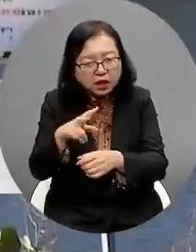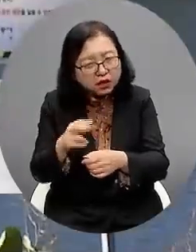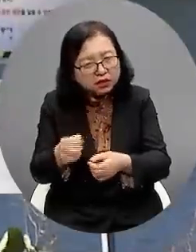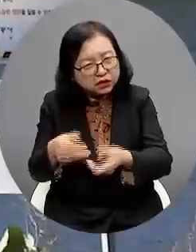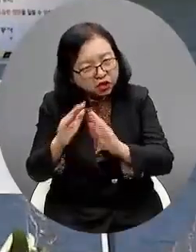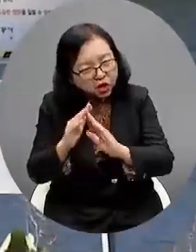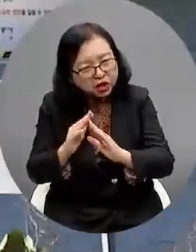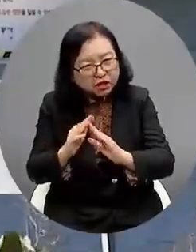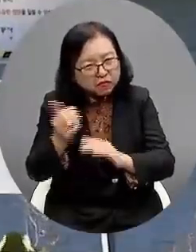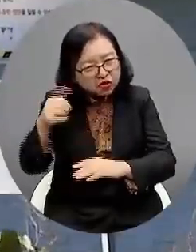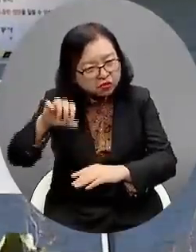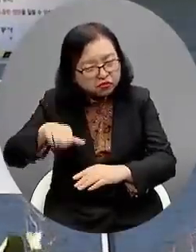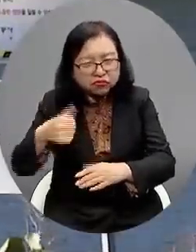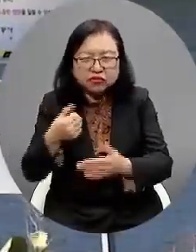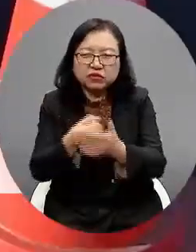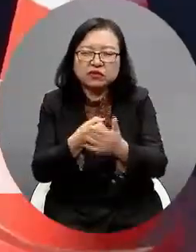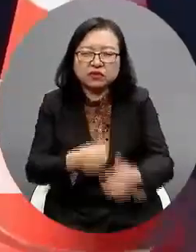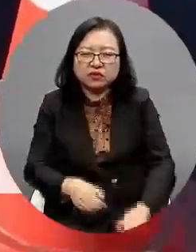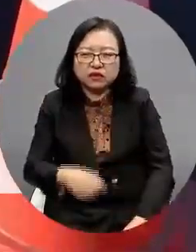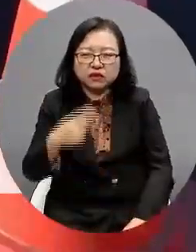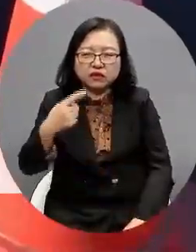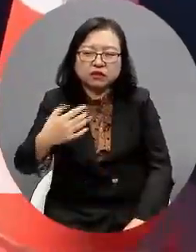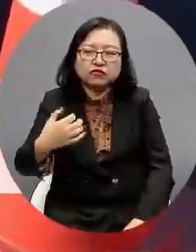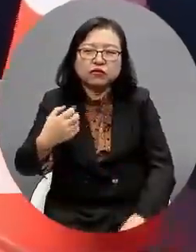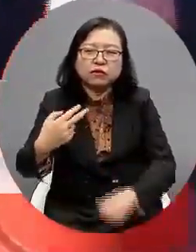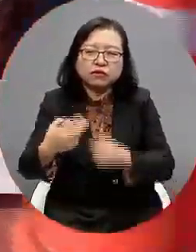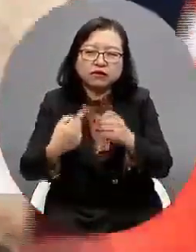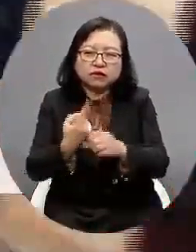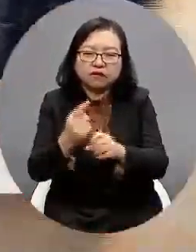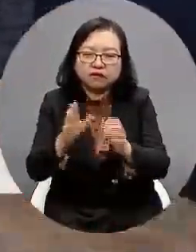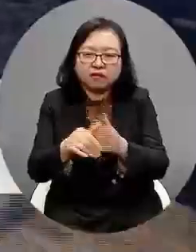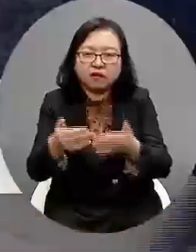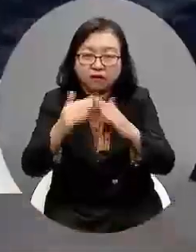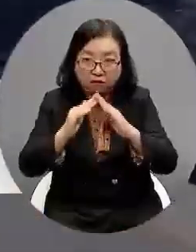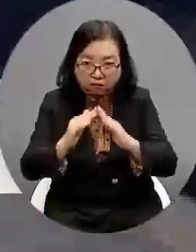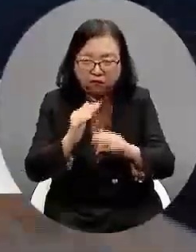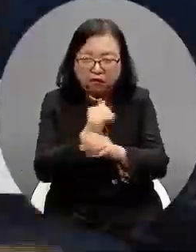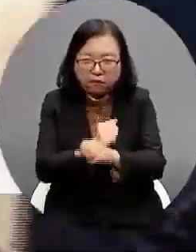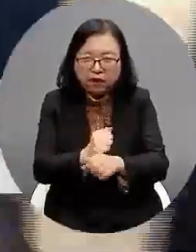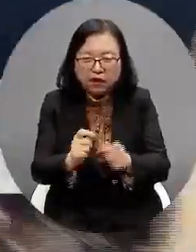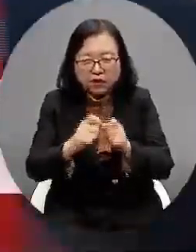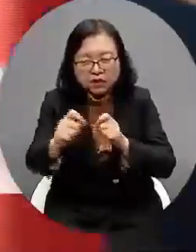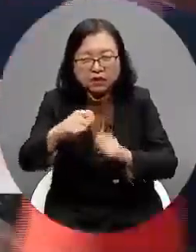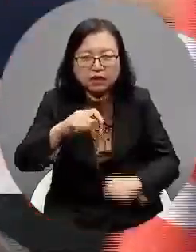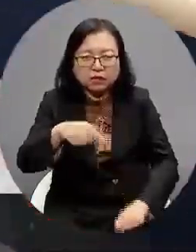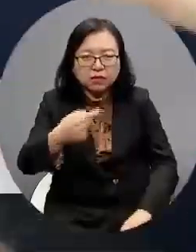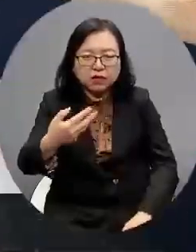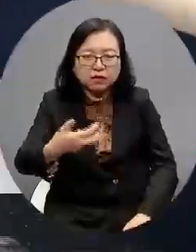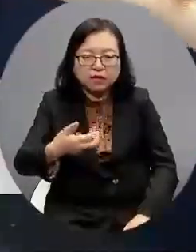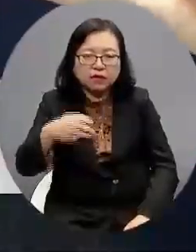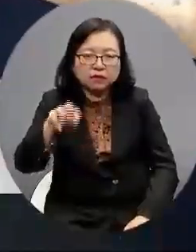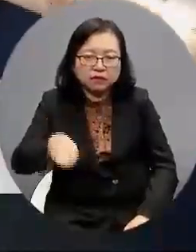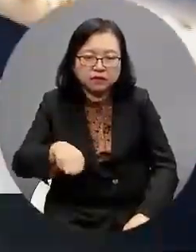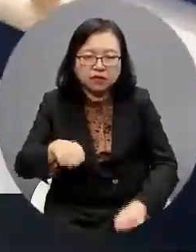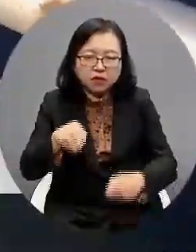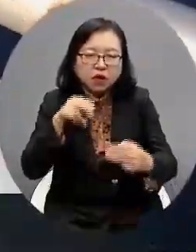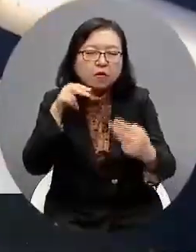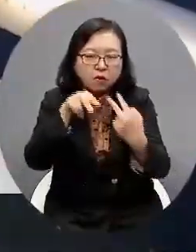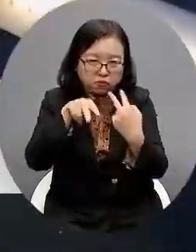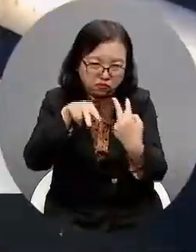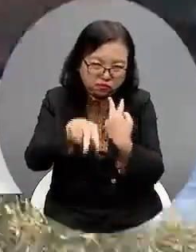결정하기로 했습니다 1992년 준공된 금교은 길이 180m 왕복 선